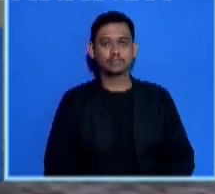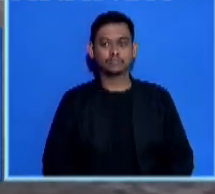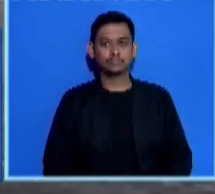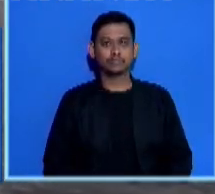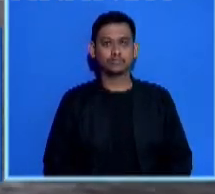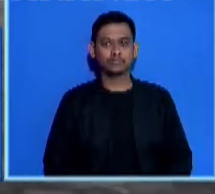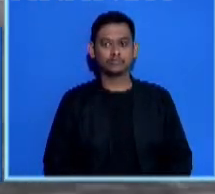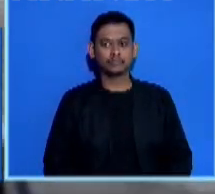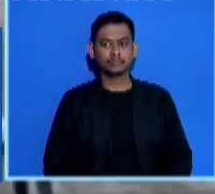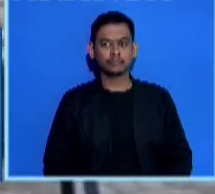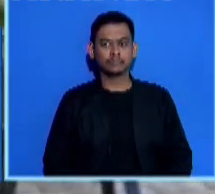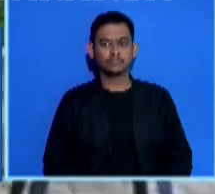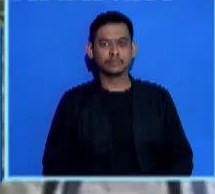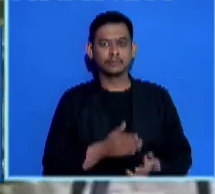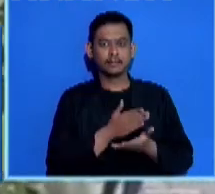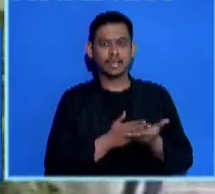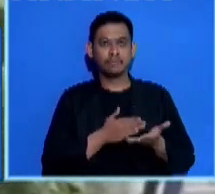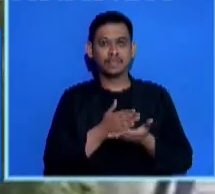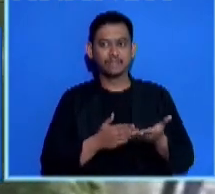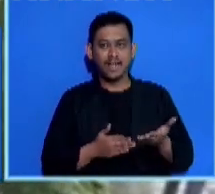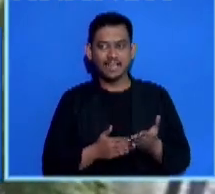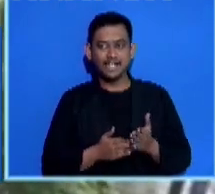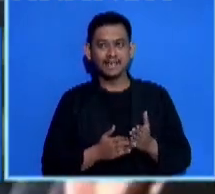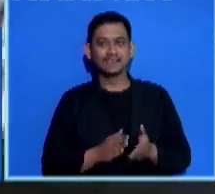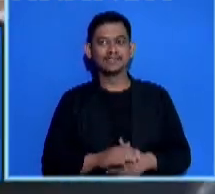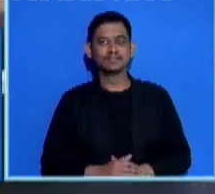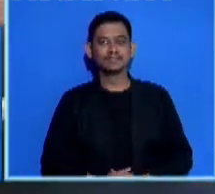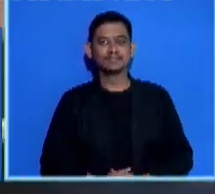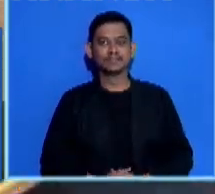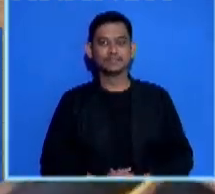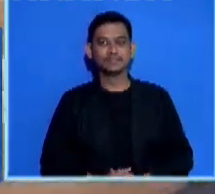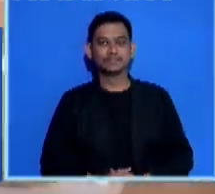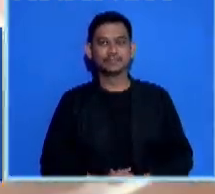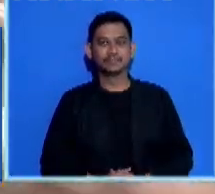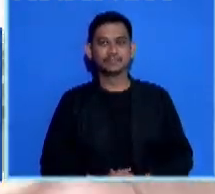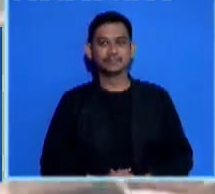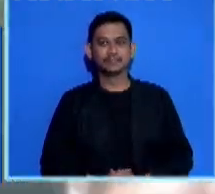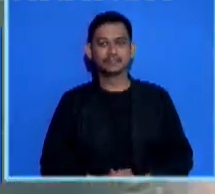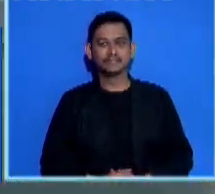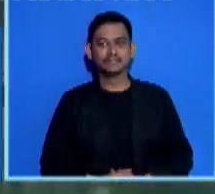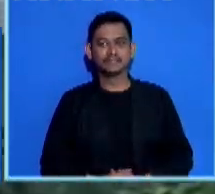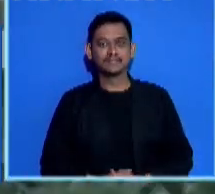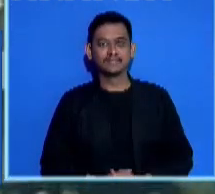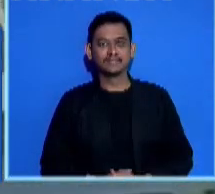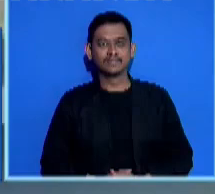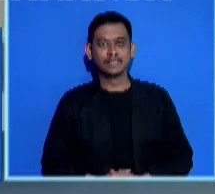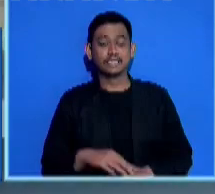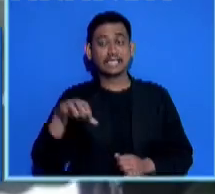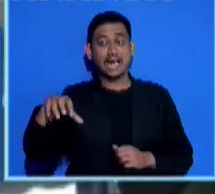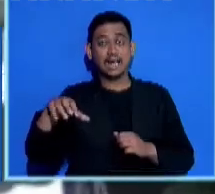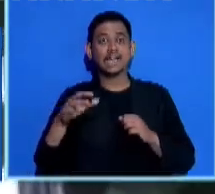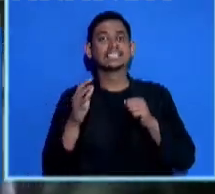gri tanaman pelem apel ingkang tuwuh subur ing plataraning gerejo Paroki Santo Petrus Lan Paulus